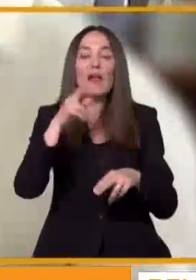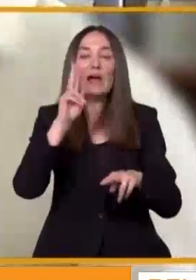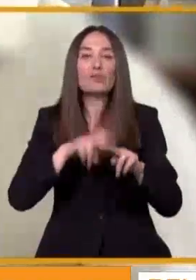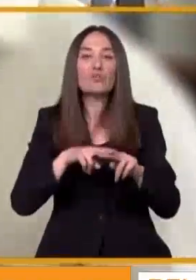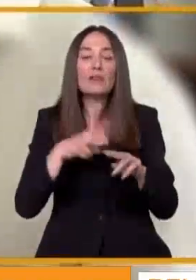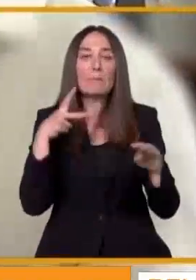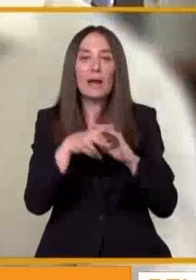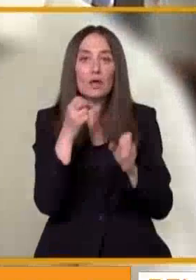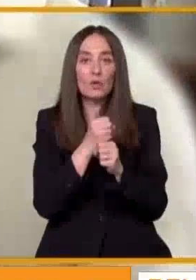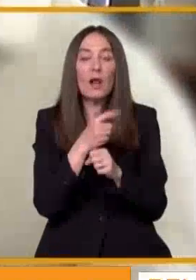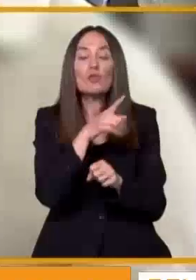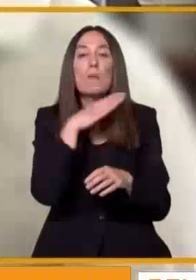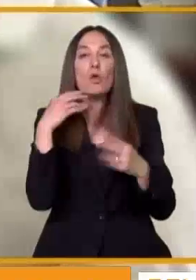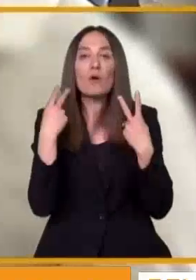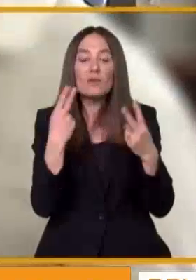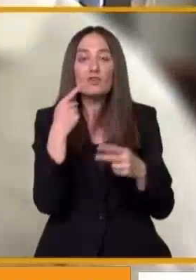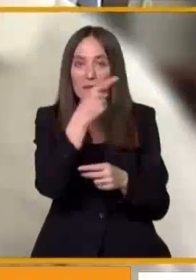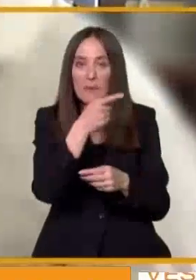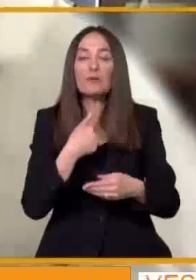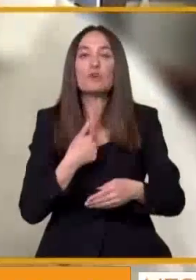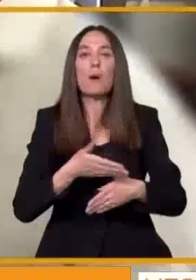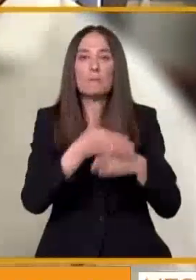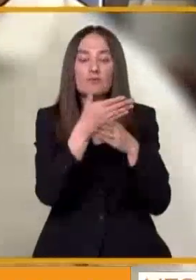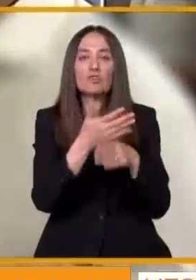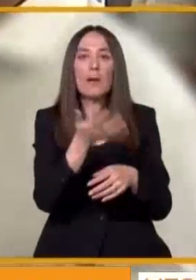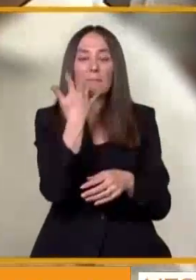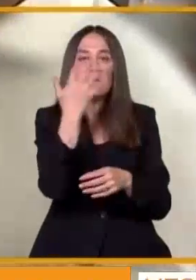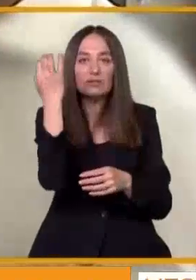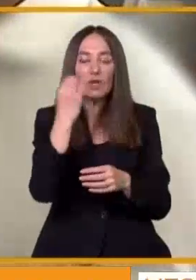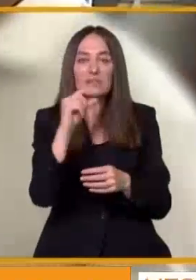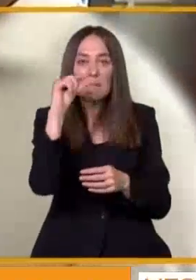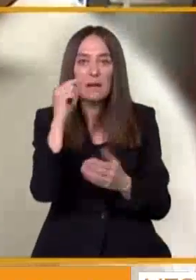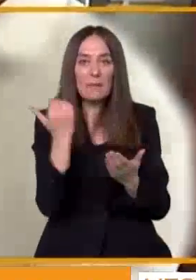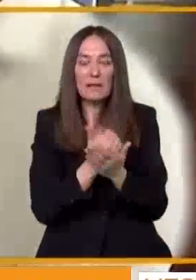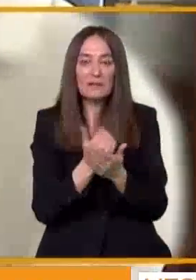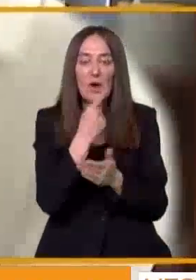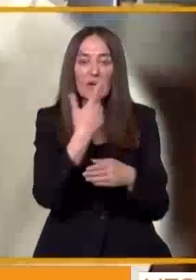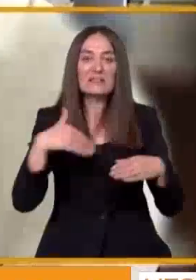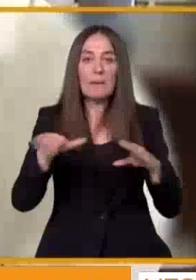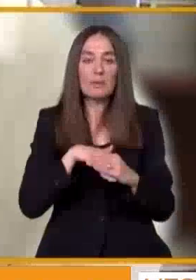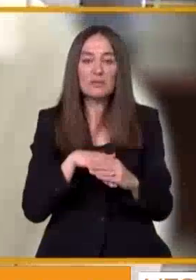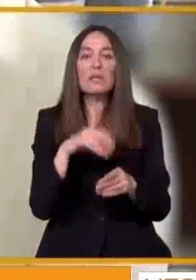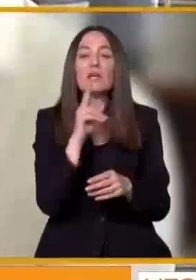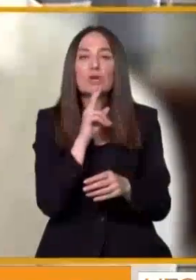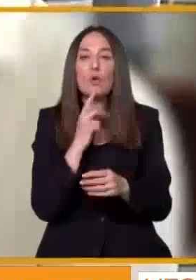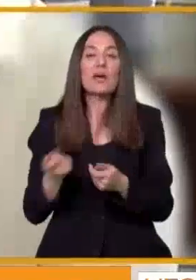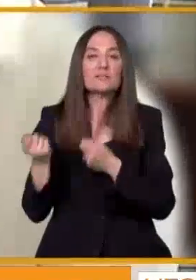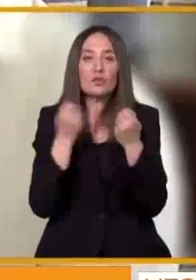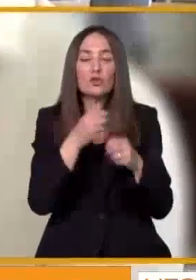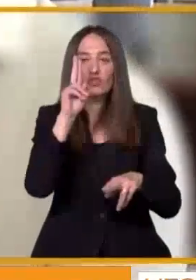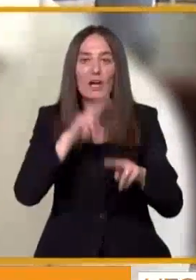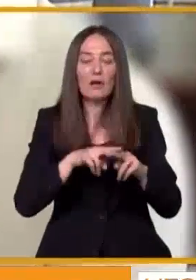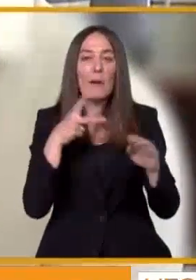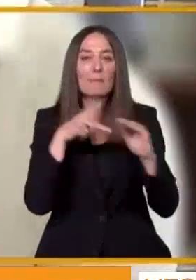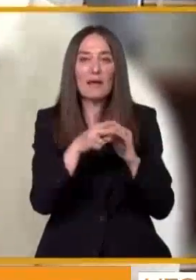rada. To je veoma važno, dakle njima ćemo pomoći sa 50% minimalne zarade za one zaposlene za koje je doneseno rešenje